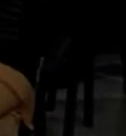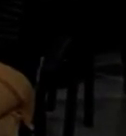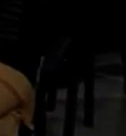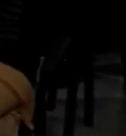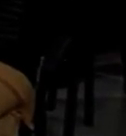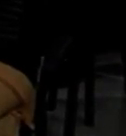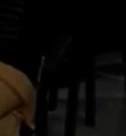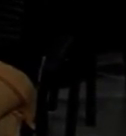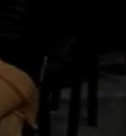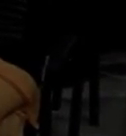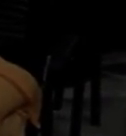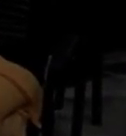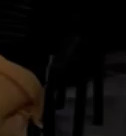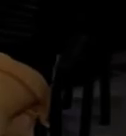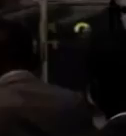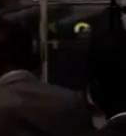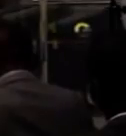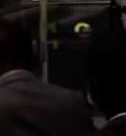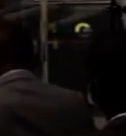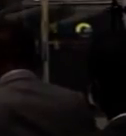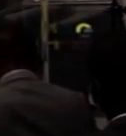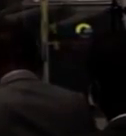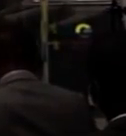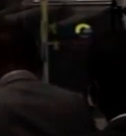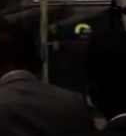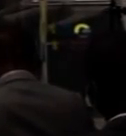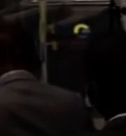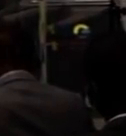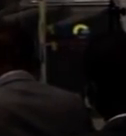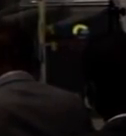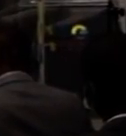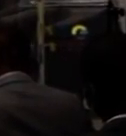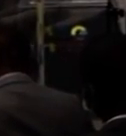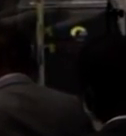échanges de plusieurs jours entre formateurs et l'ensemble des acteurs, la